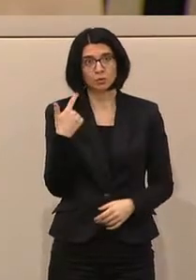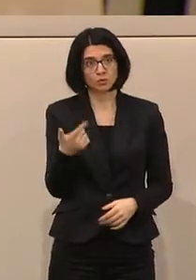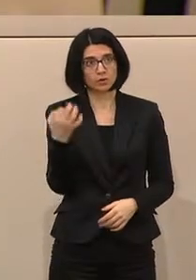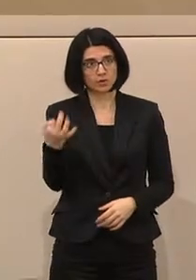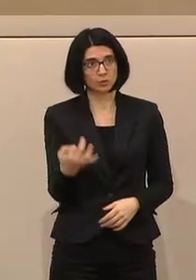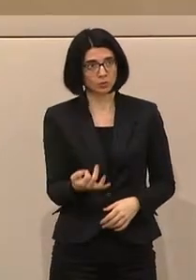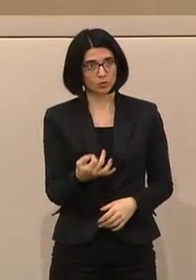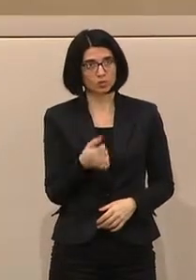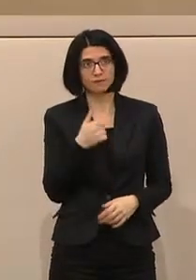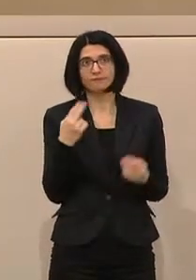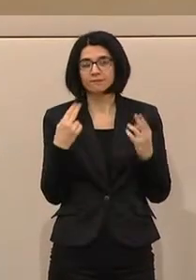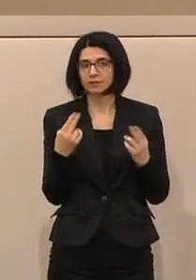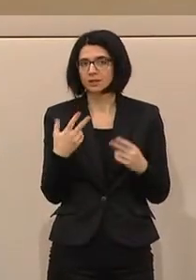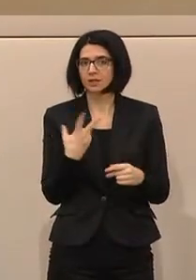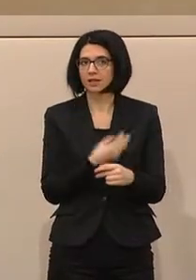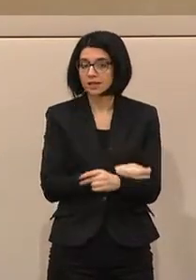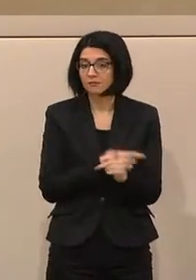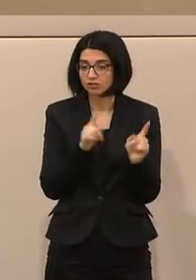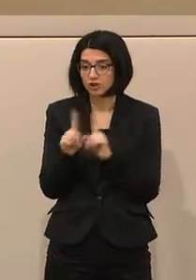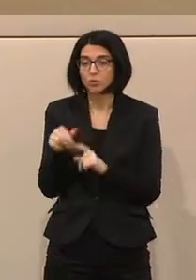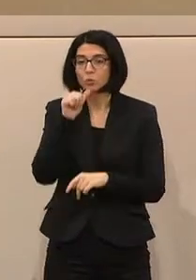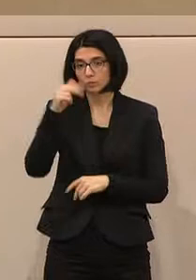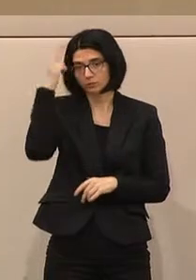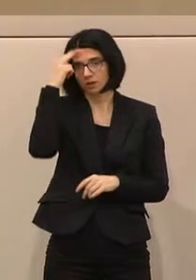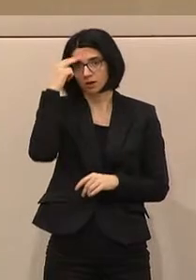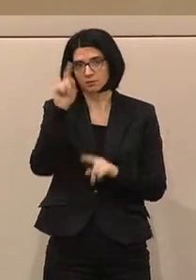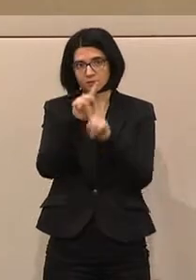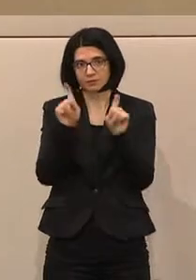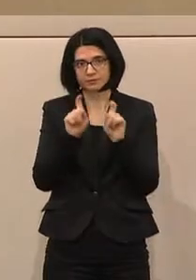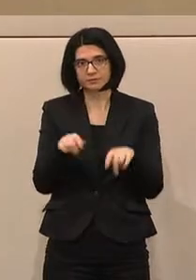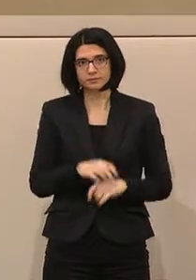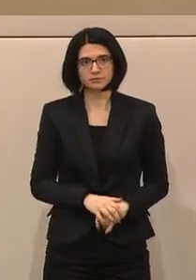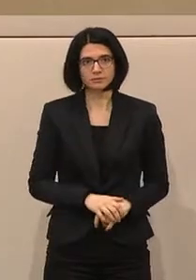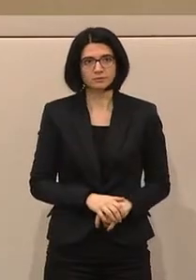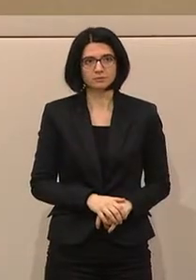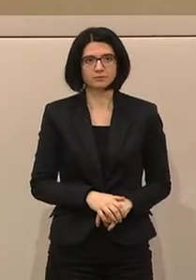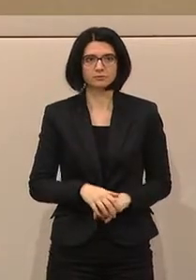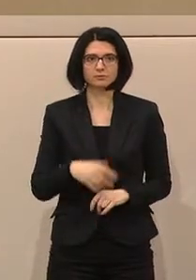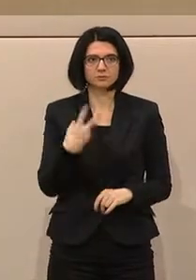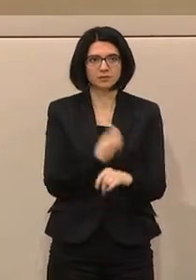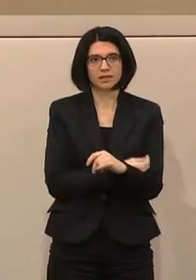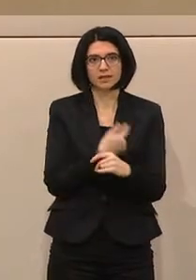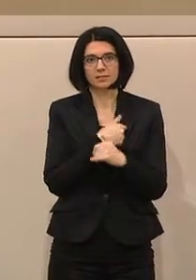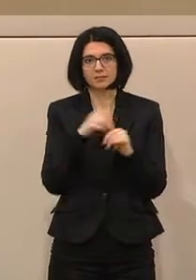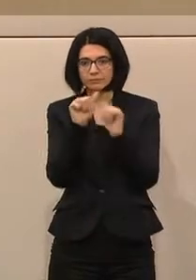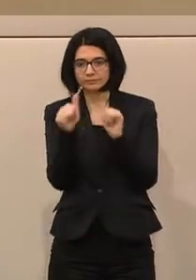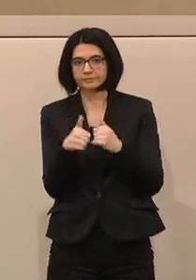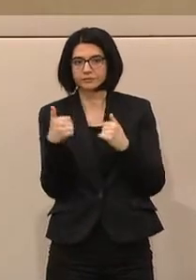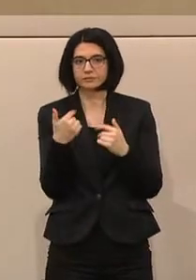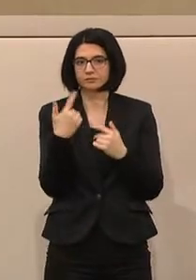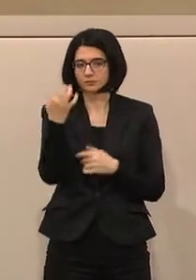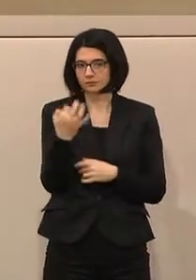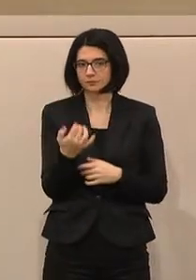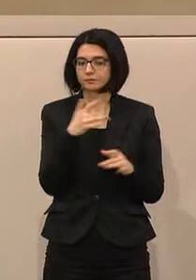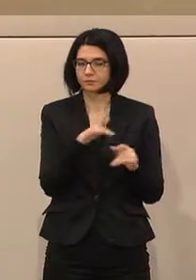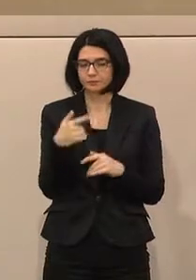ist ganz wichtig, ist der Impfstatus unbekannt. Der Impfstatus, meine Damen, ist unbekannt. Ich arbeite